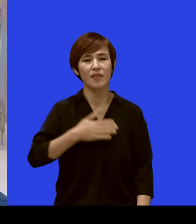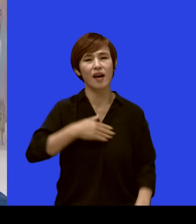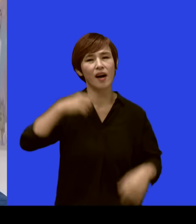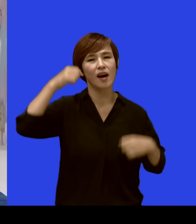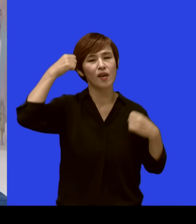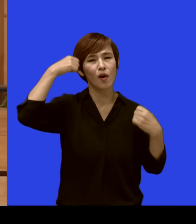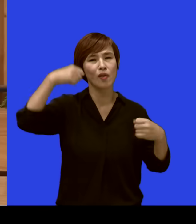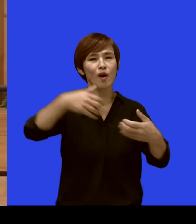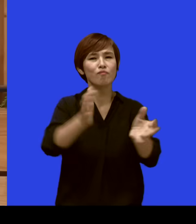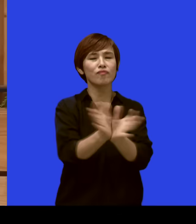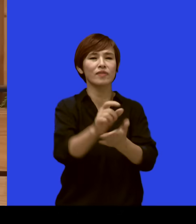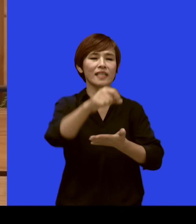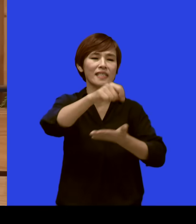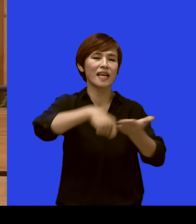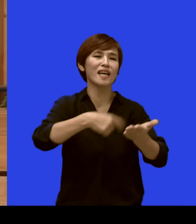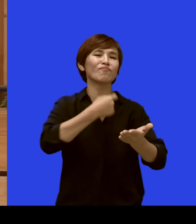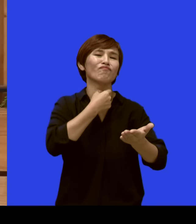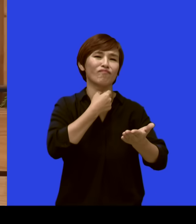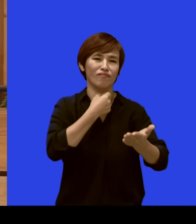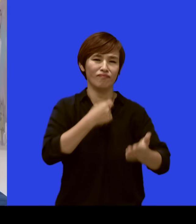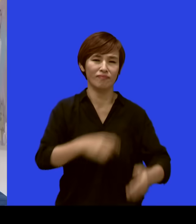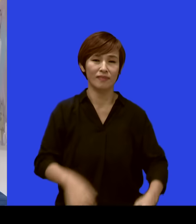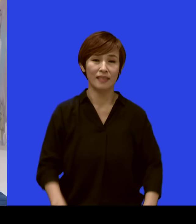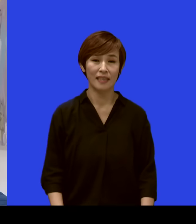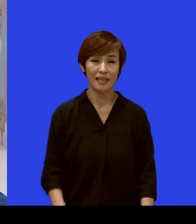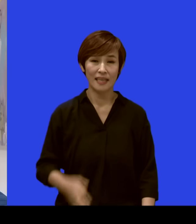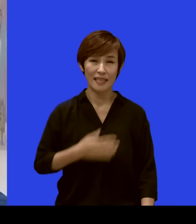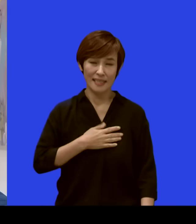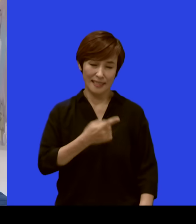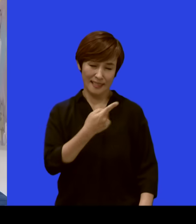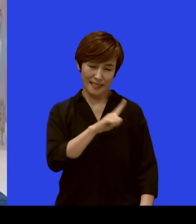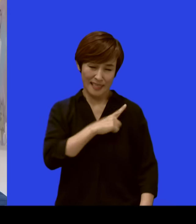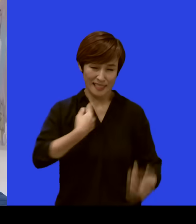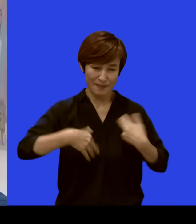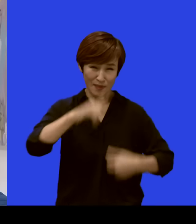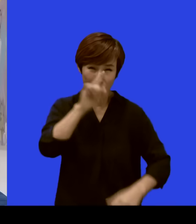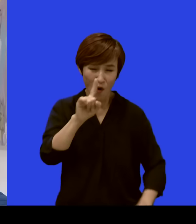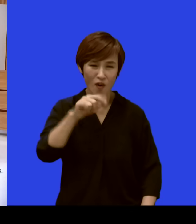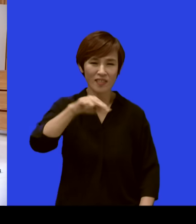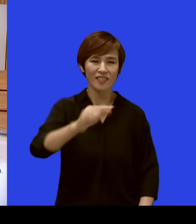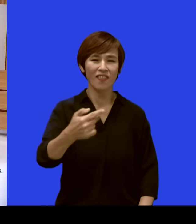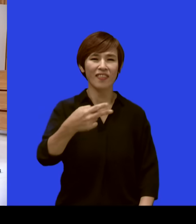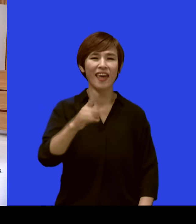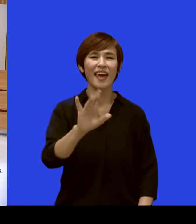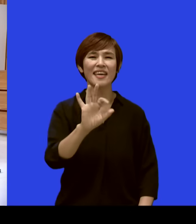기자가 되고 싶었어요. 저는 사실 제일 재밌는 책이 썬데이 서울이었고